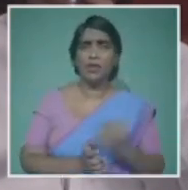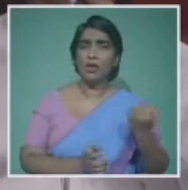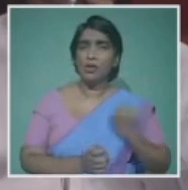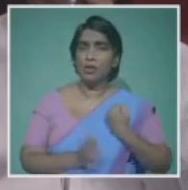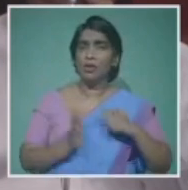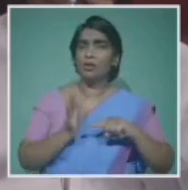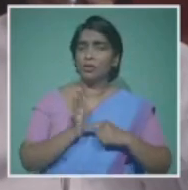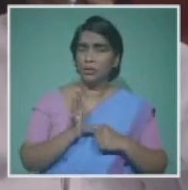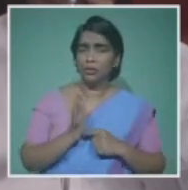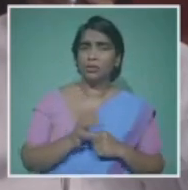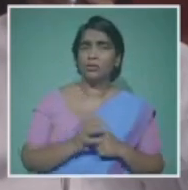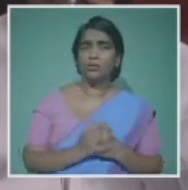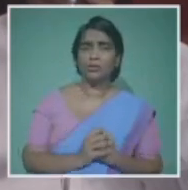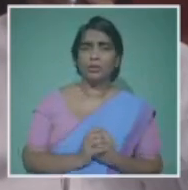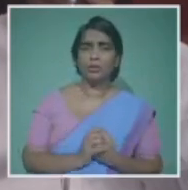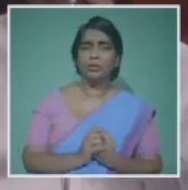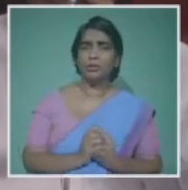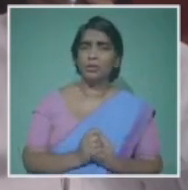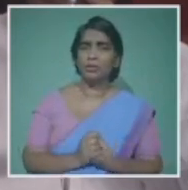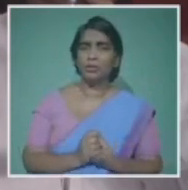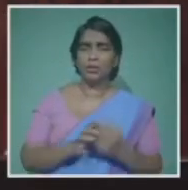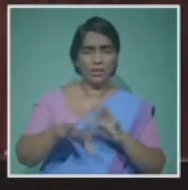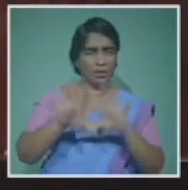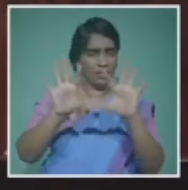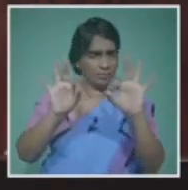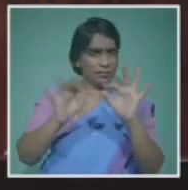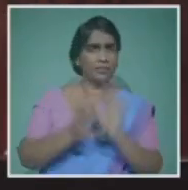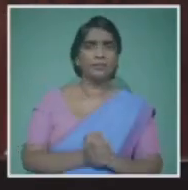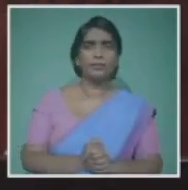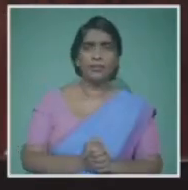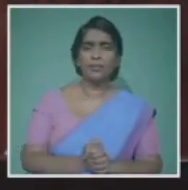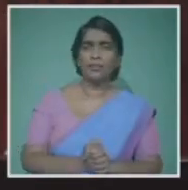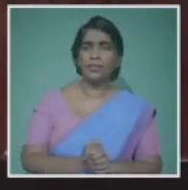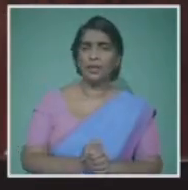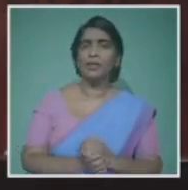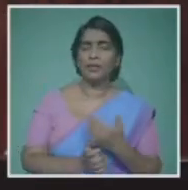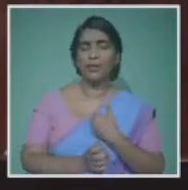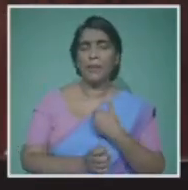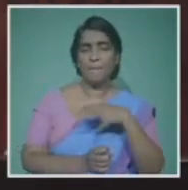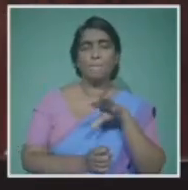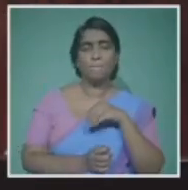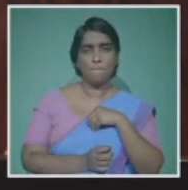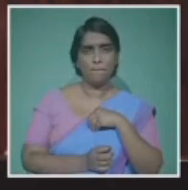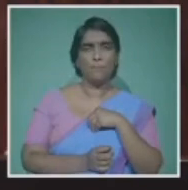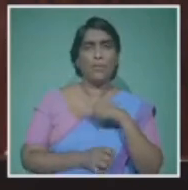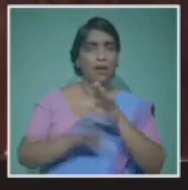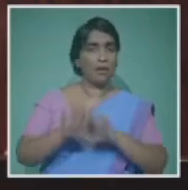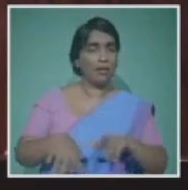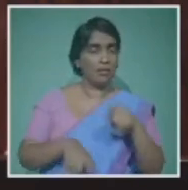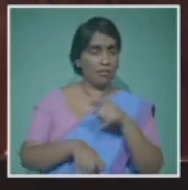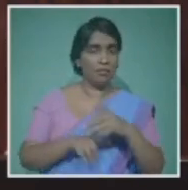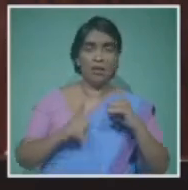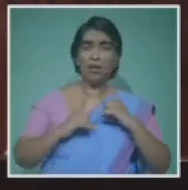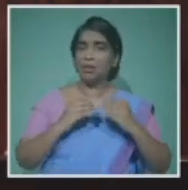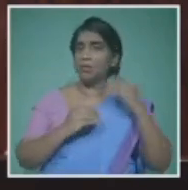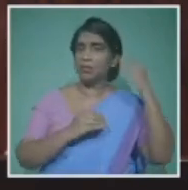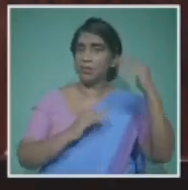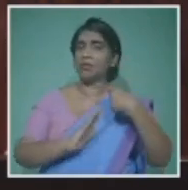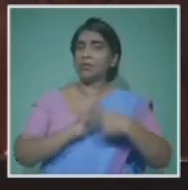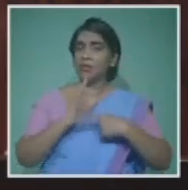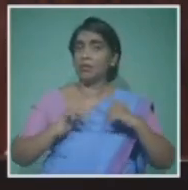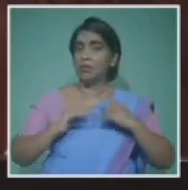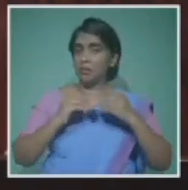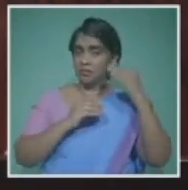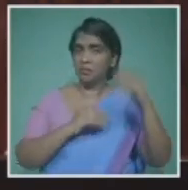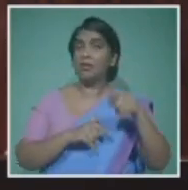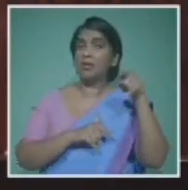උපකරණ. ගරු කතානායකතුමනි විනාඩියක් මම එකඟයි මේ දරුවන්ගේ අනාගතේ රටේ අනාගතේ ඒ